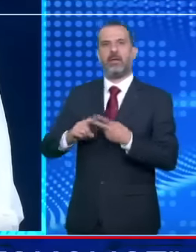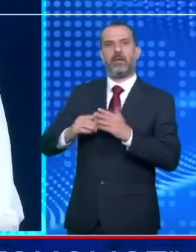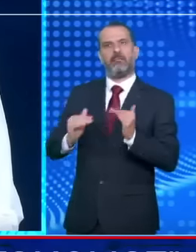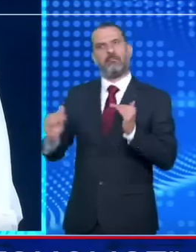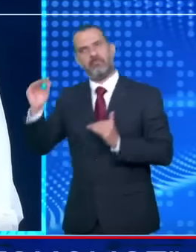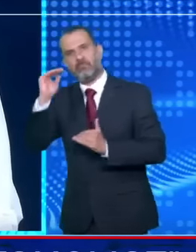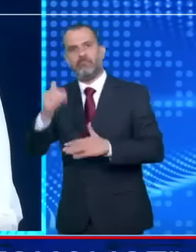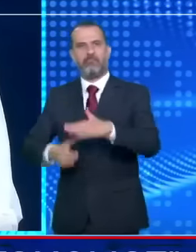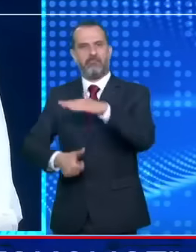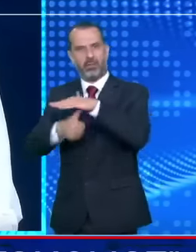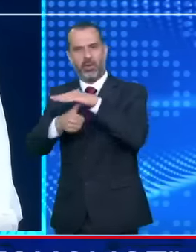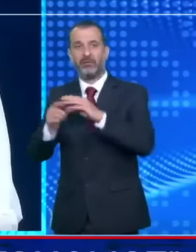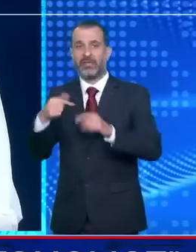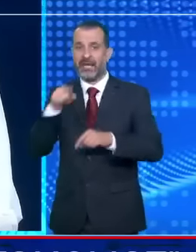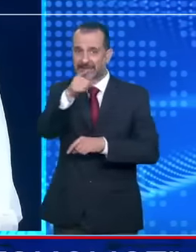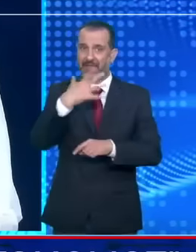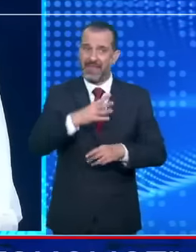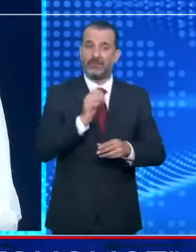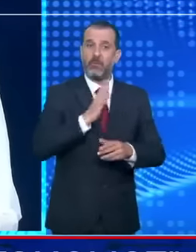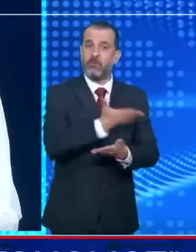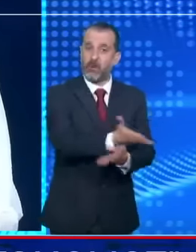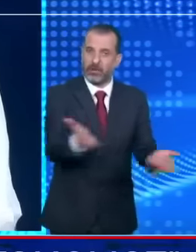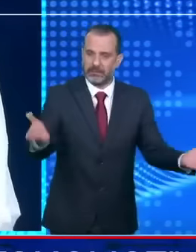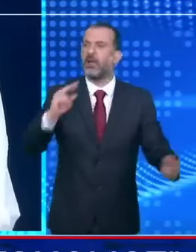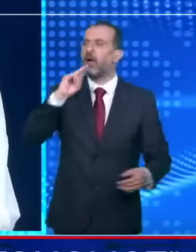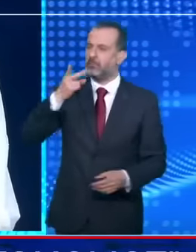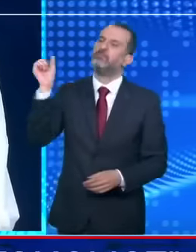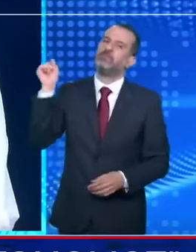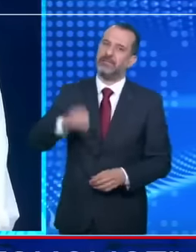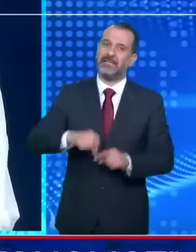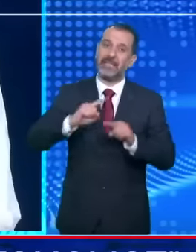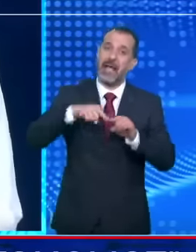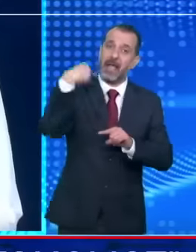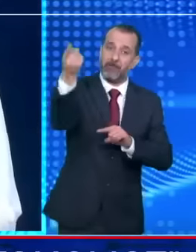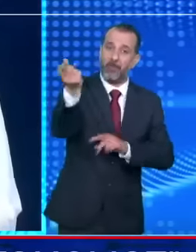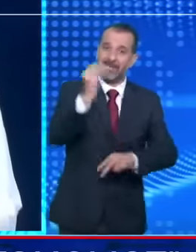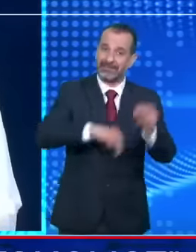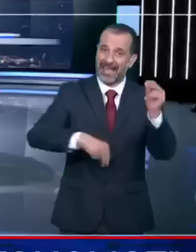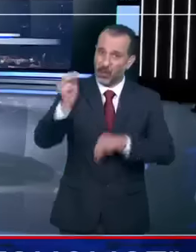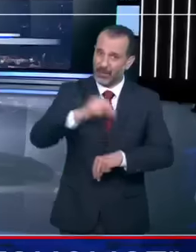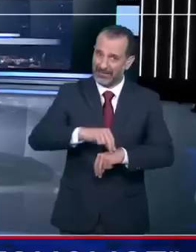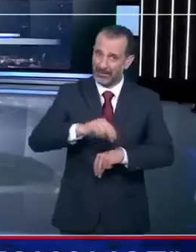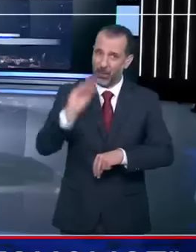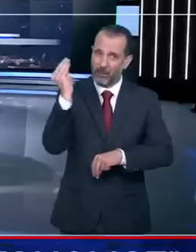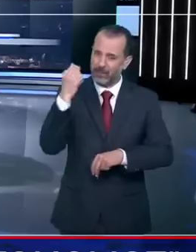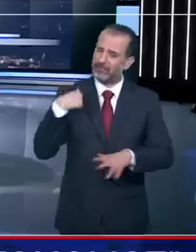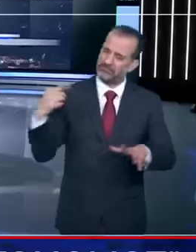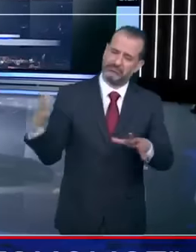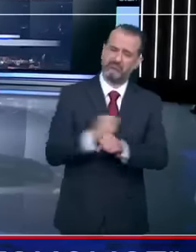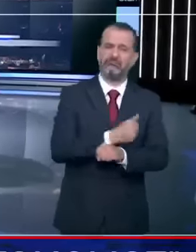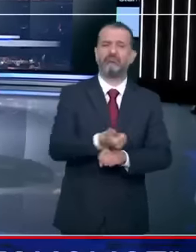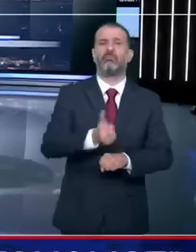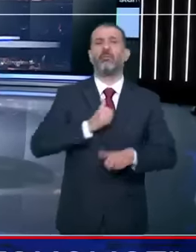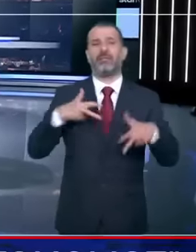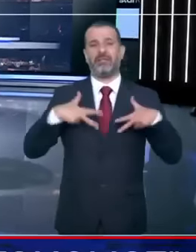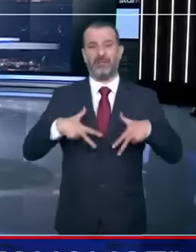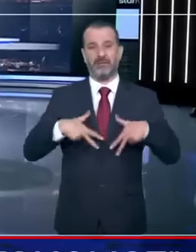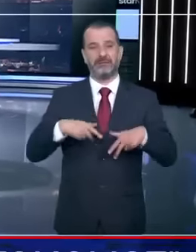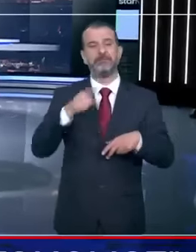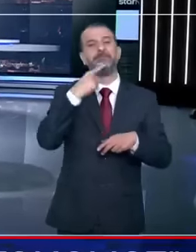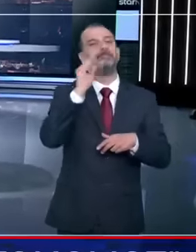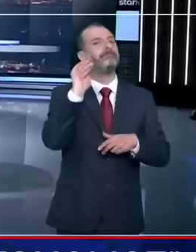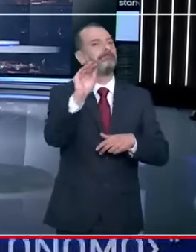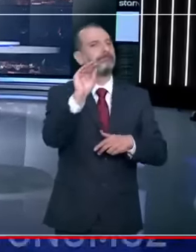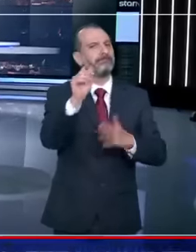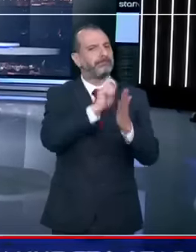είναι αυτοδύναμος σε επόμενες εθνικές εκλογές. Τώρα, γράψατε ένα άρθρο στην εφημερίδα των συντακτών, λέτε διάφορα και μιλάτε